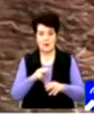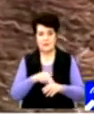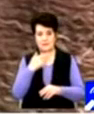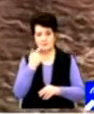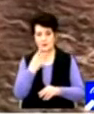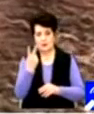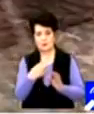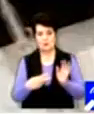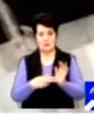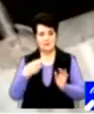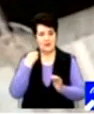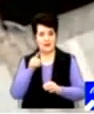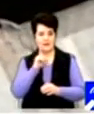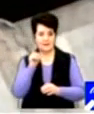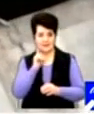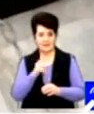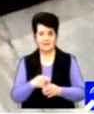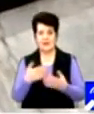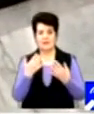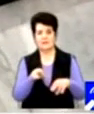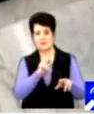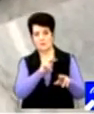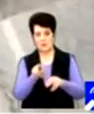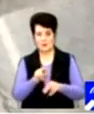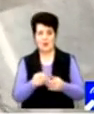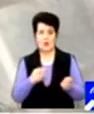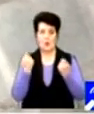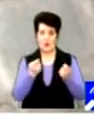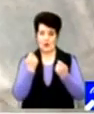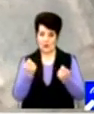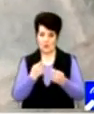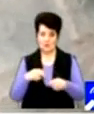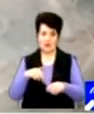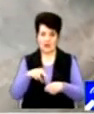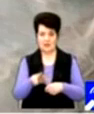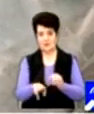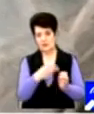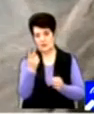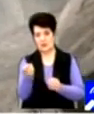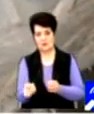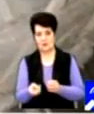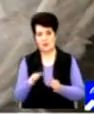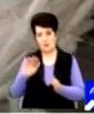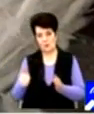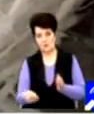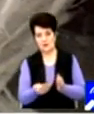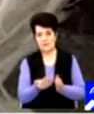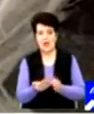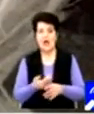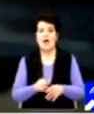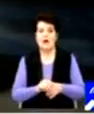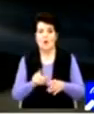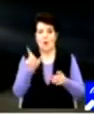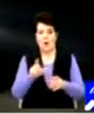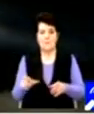de 27 de ani a scăpat atelajul de sub control, a ieșit cu căruța de pe carosabil și s-a răsturnat într-un șanț. Oamenii legii